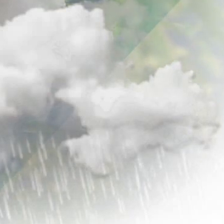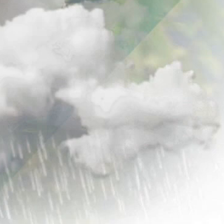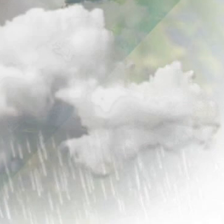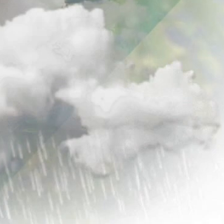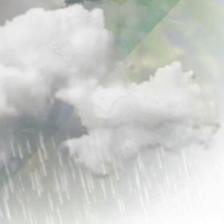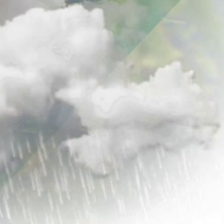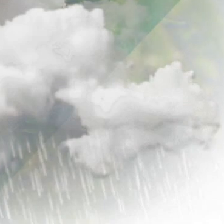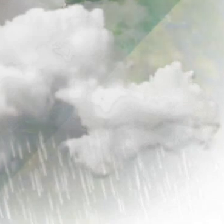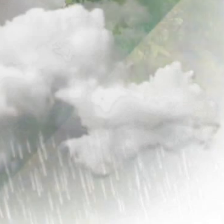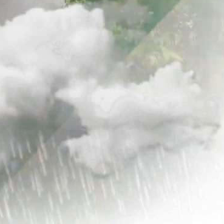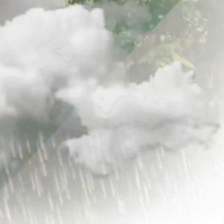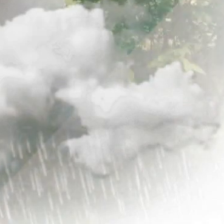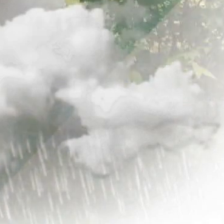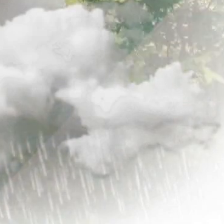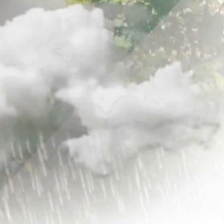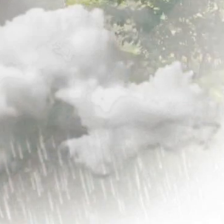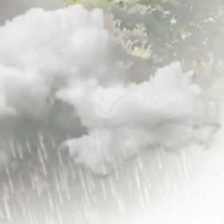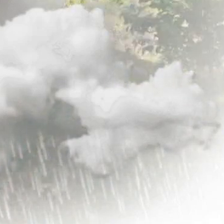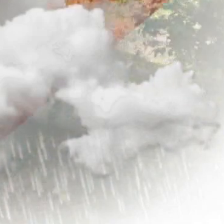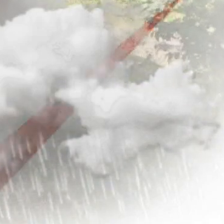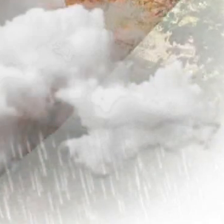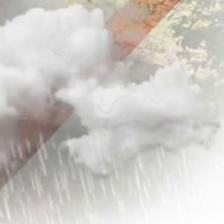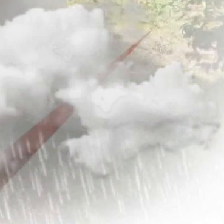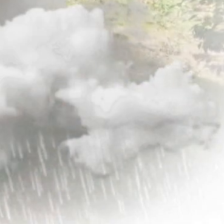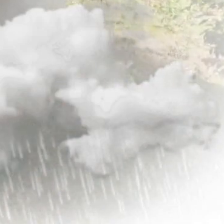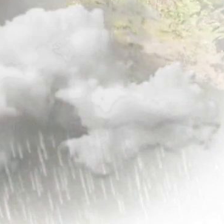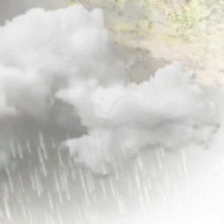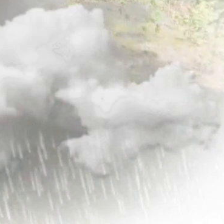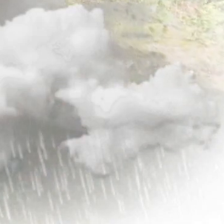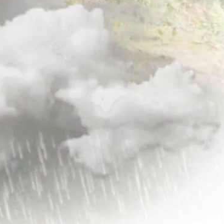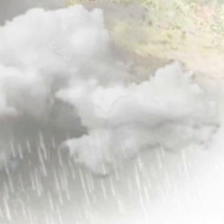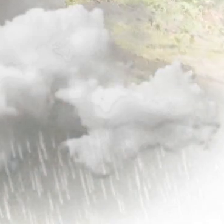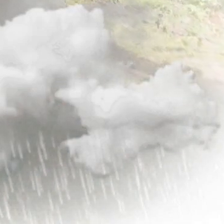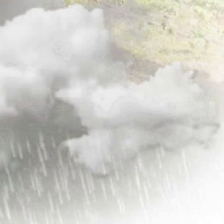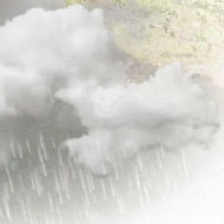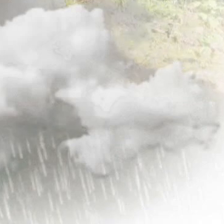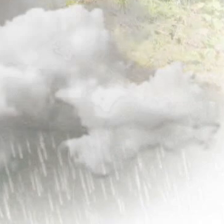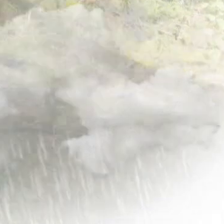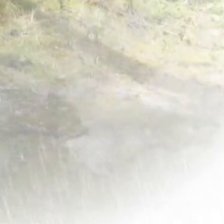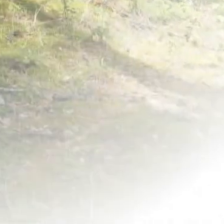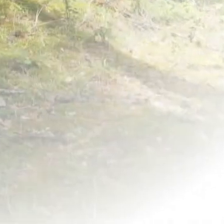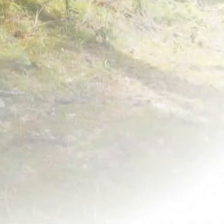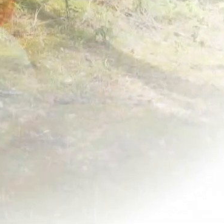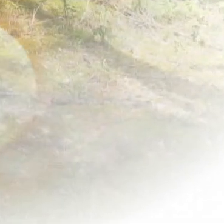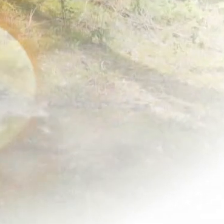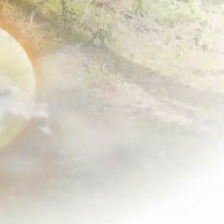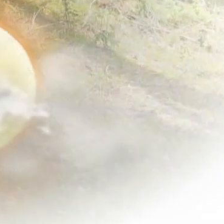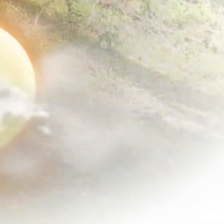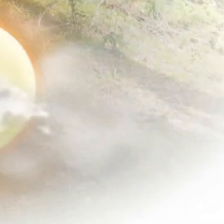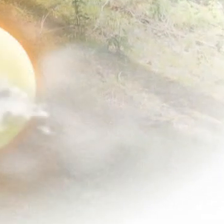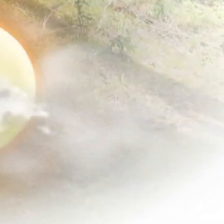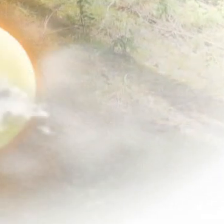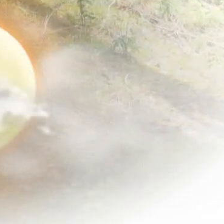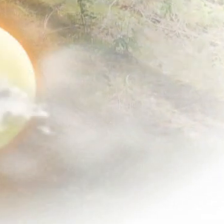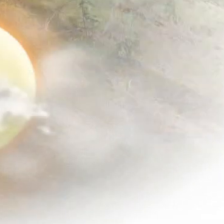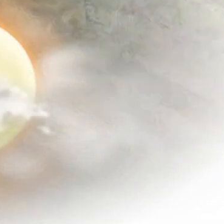Пераменная воблачнасць, невялікі дождж, вецер паўднёва-заходні 4-9 метраў за секунду. У